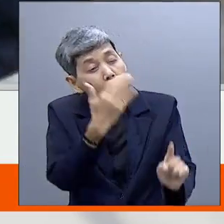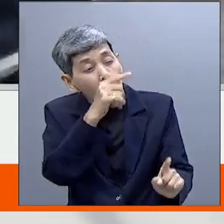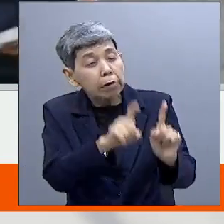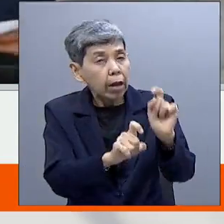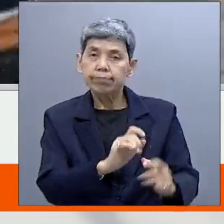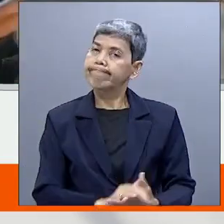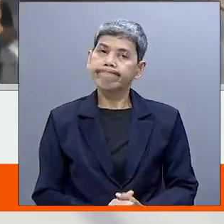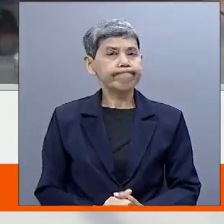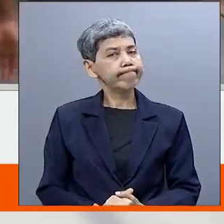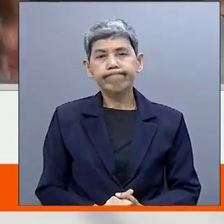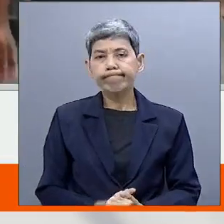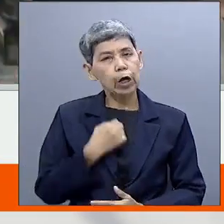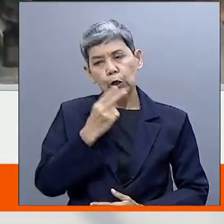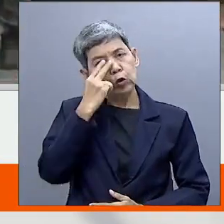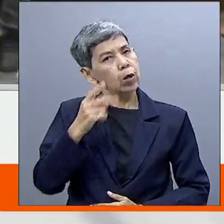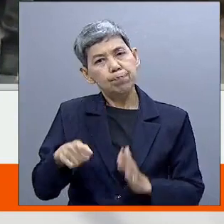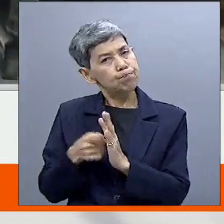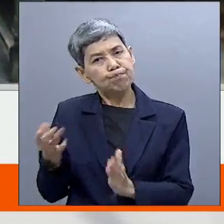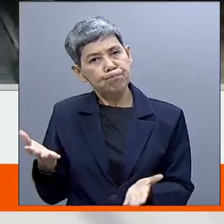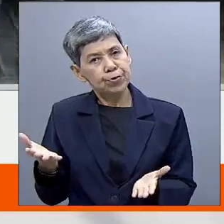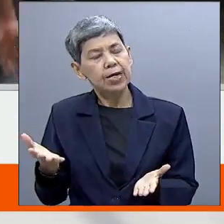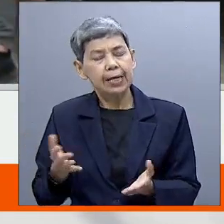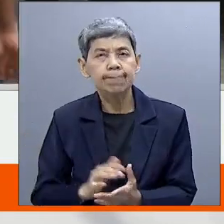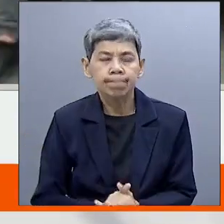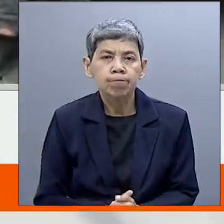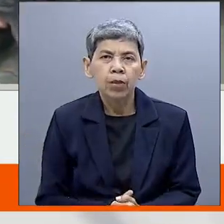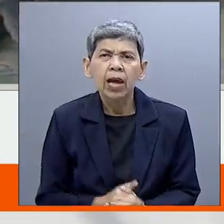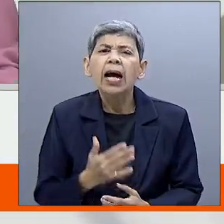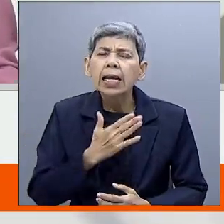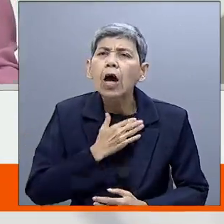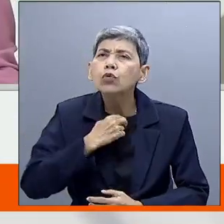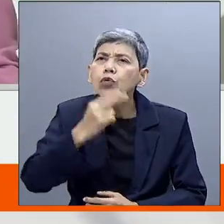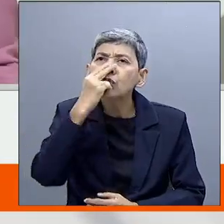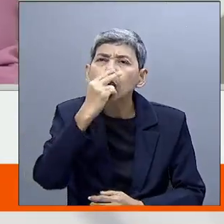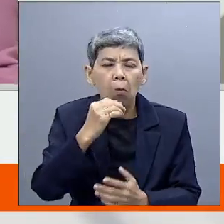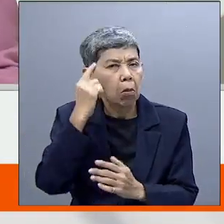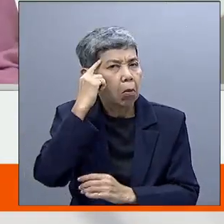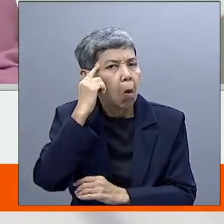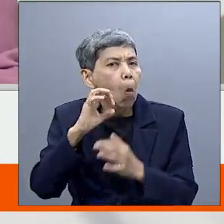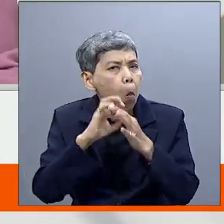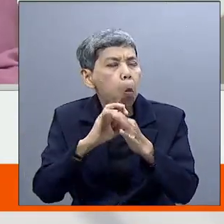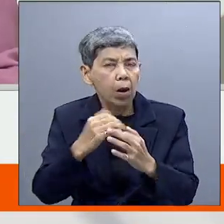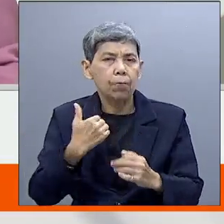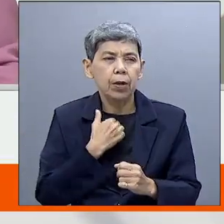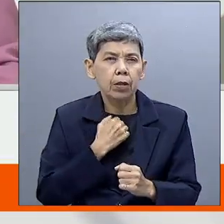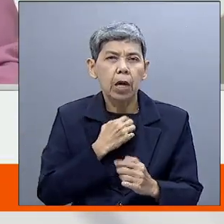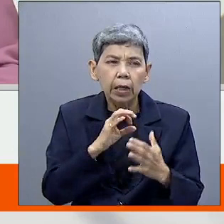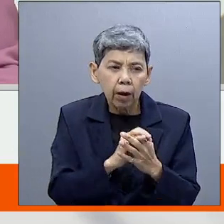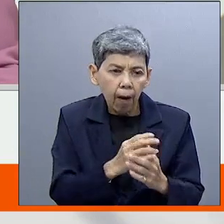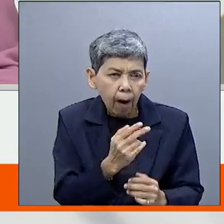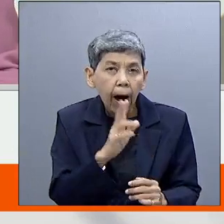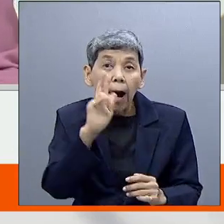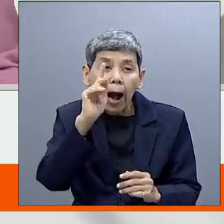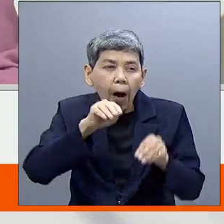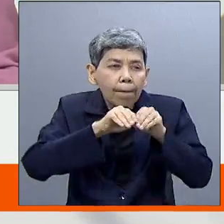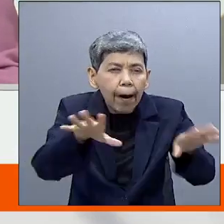ห็นข้อที่จริงเหล่านี ้ค่ะค่ะทีนี้สิ่งหนึ่งที่ดูจะเป็นความกังวลค่ะก็คือการลอกเลียนแบบพฤติกรรมจากเนื้